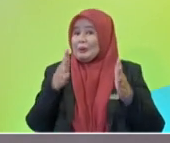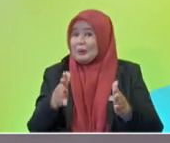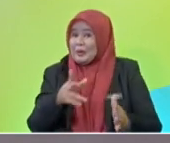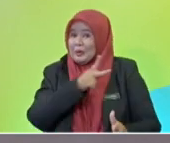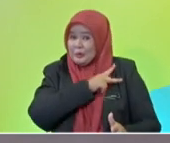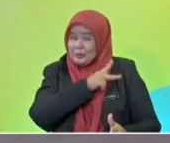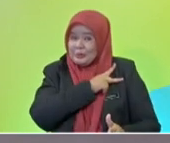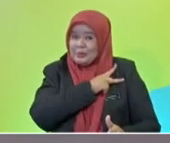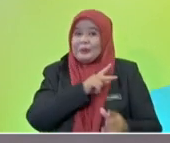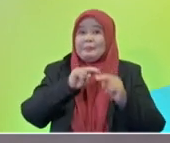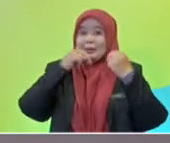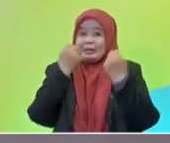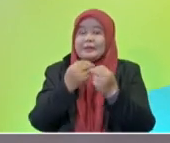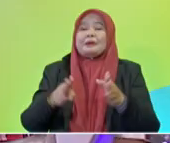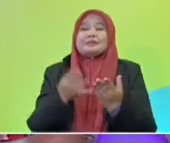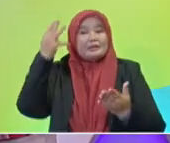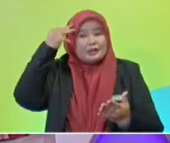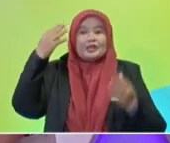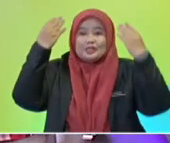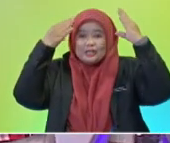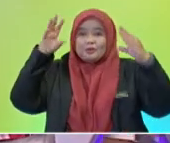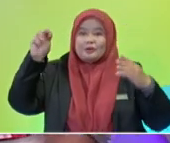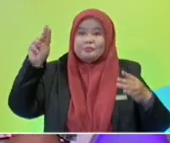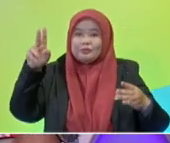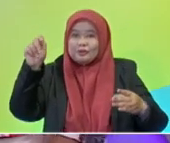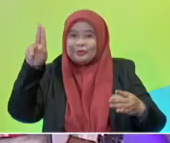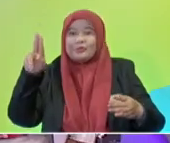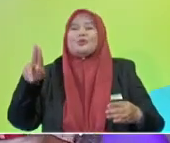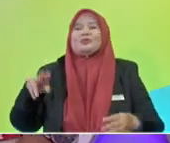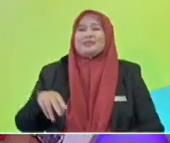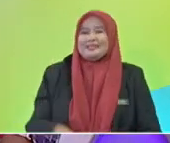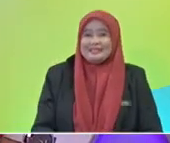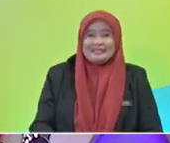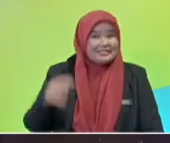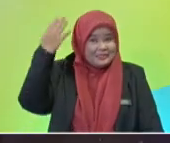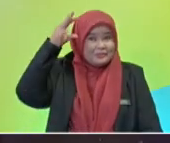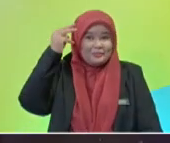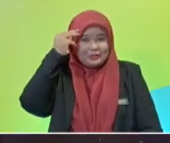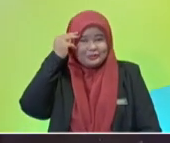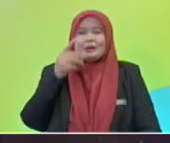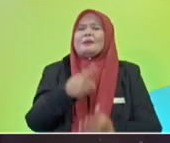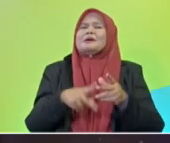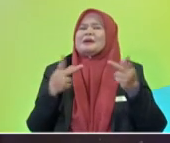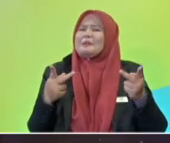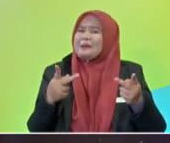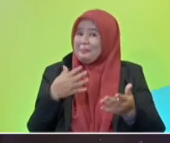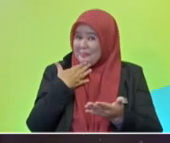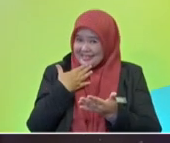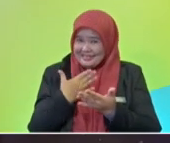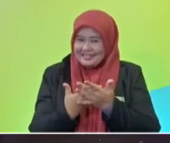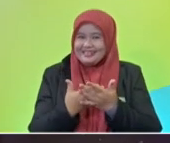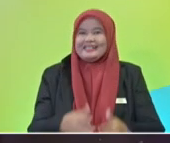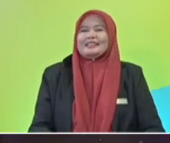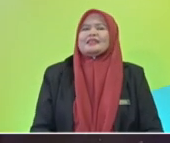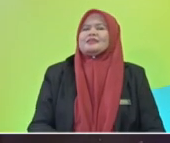panitia bahasa Melayu iaitu Cikgu Mut Kumar Hai Cikgu Hai Mira apa khabar Mira khabar baik Cikgu apa khabar saya khabar baik